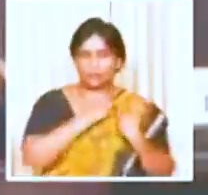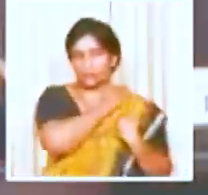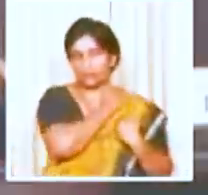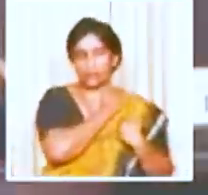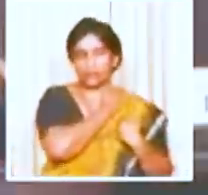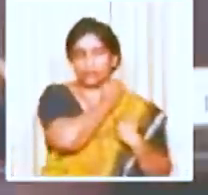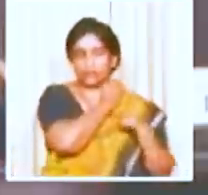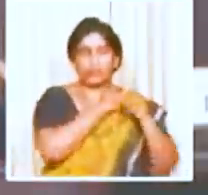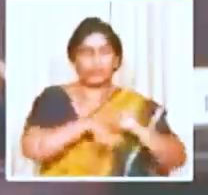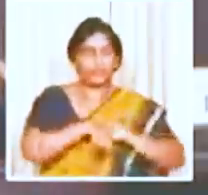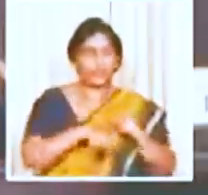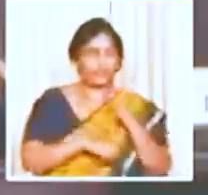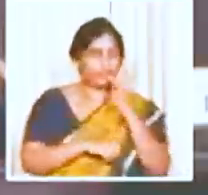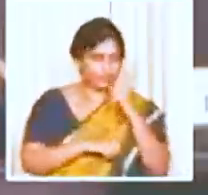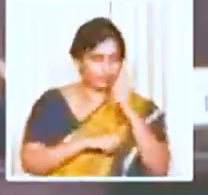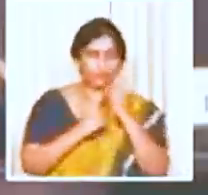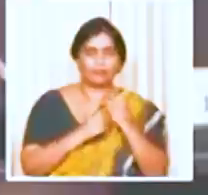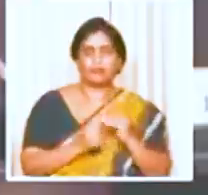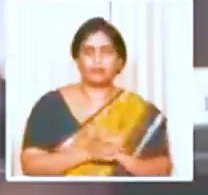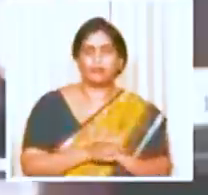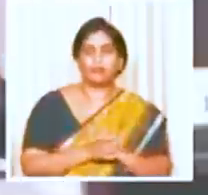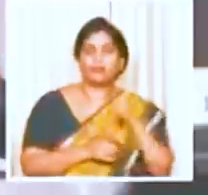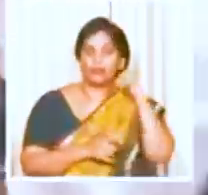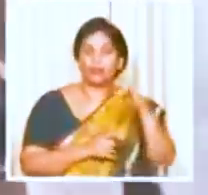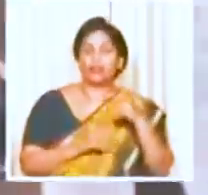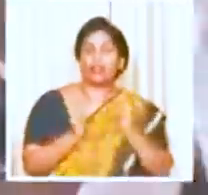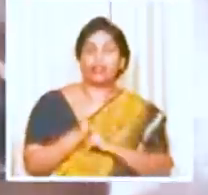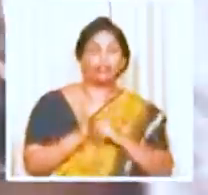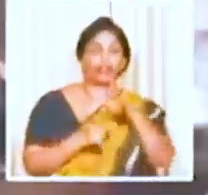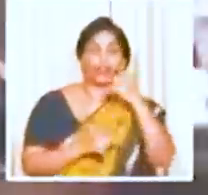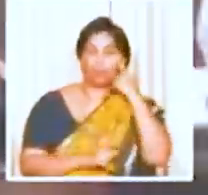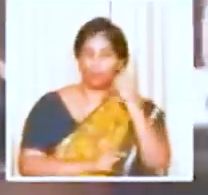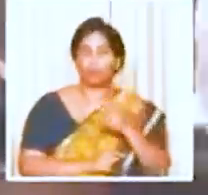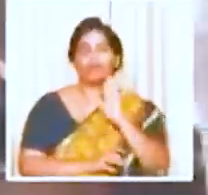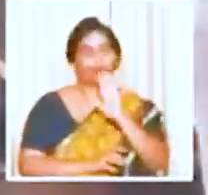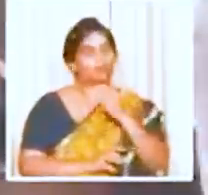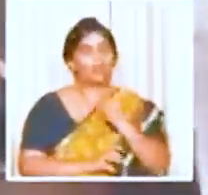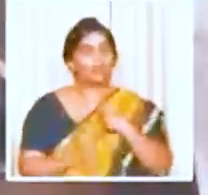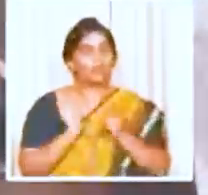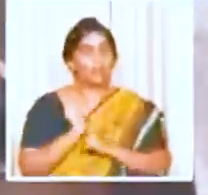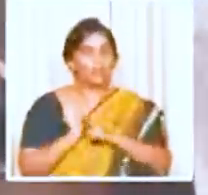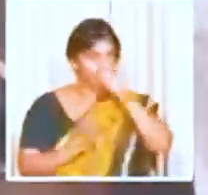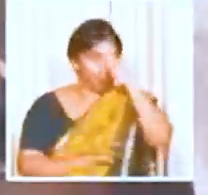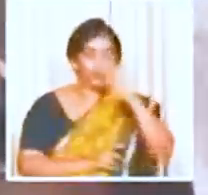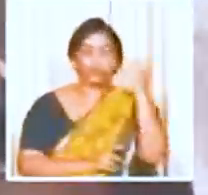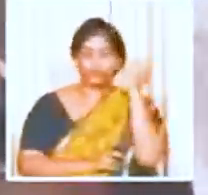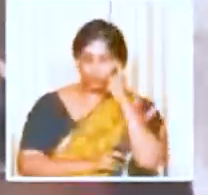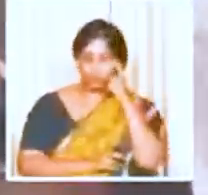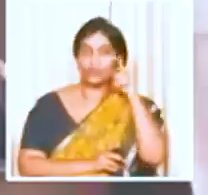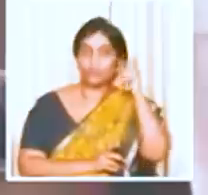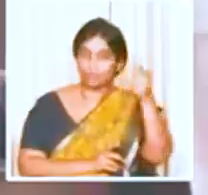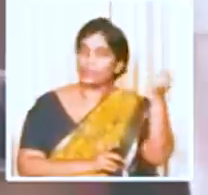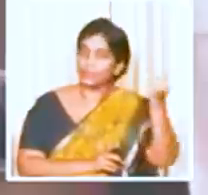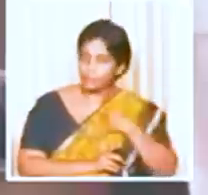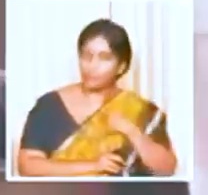minute please. Yes I am winding up. මම මේ දැක්ක කවුද කියලා ඔබතුමා කොහොමද නන්දලාල්ට වඩා දන්නේ කියලා. අනේ දෙයියනේ නන්දලාල් මහත්තයා දන්නවා. ඔහු එතුමා අපිට